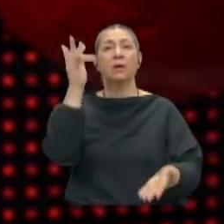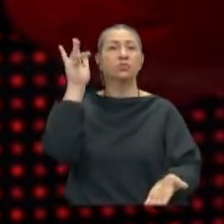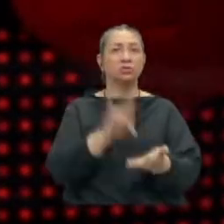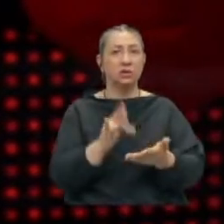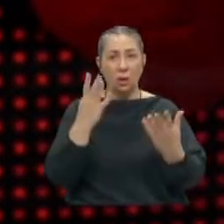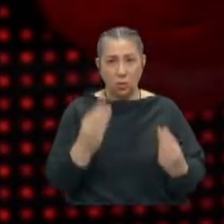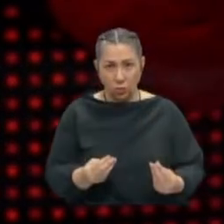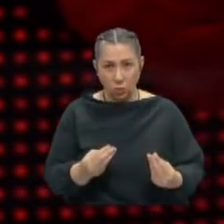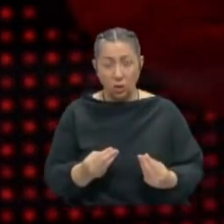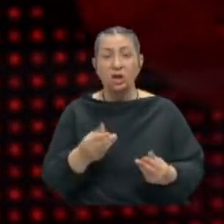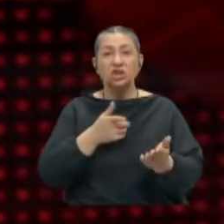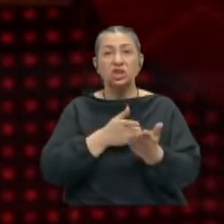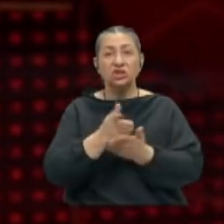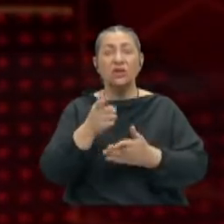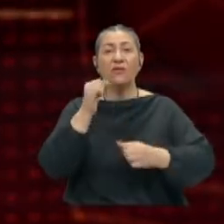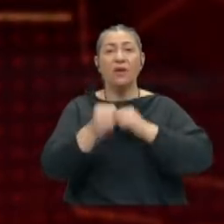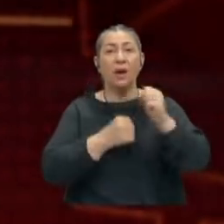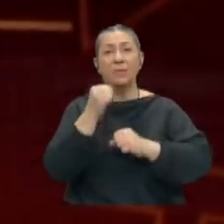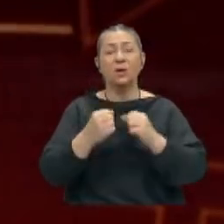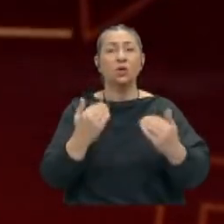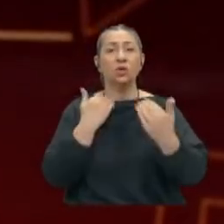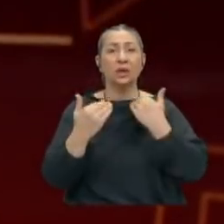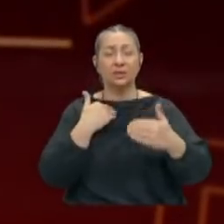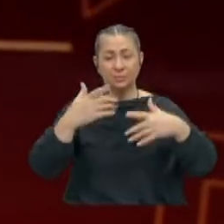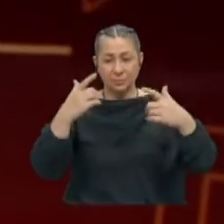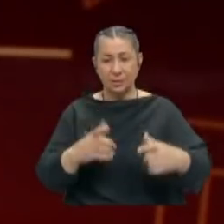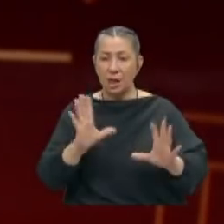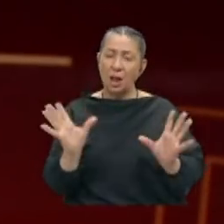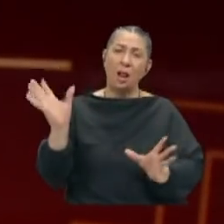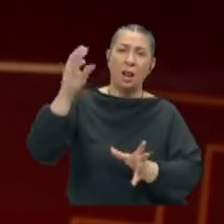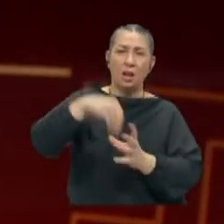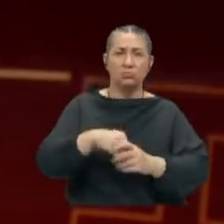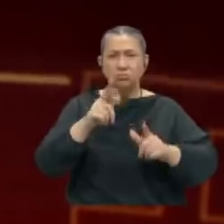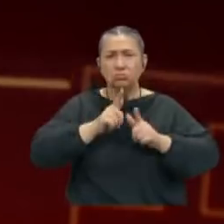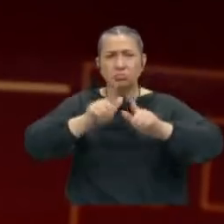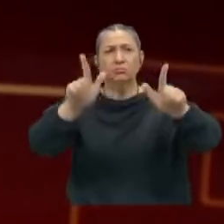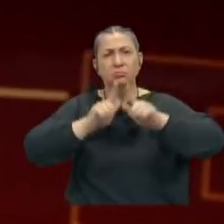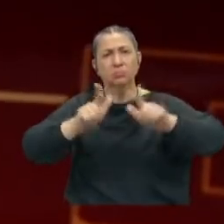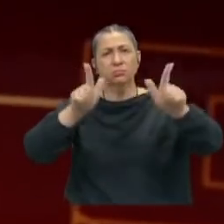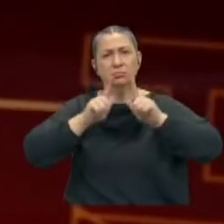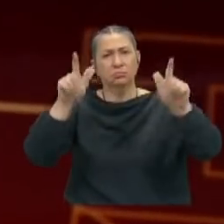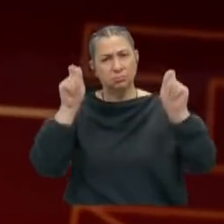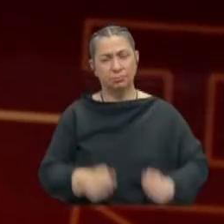karşıya kaldılar. Çiftçiler fabrikanın Yozgat bayi önünde bir araya gelerek ses yükseltti.